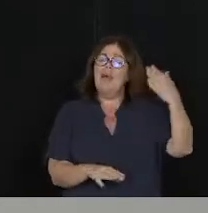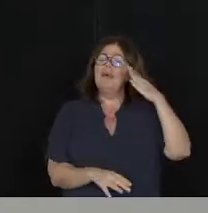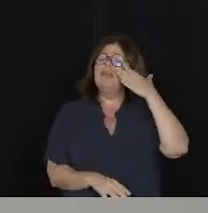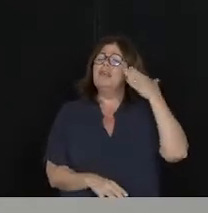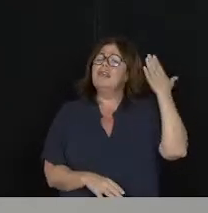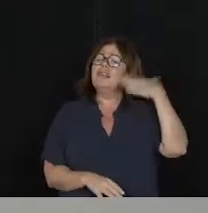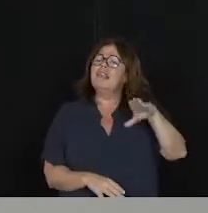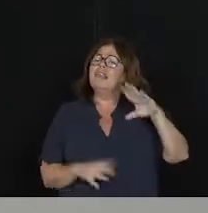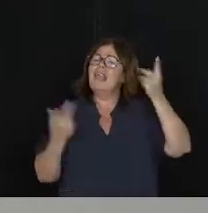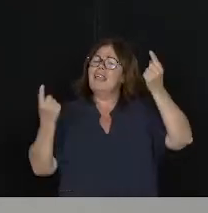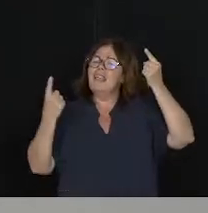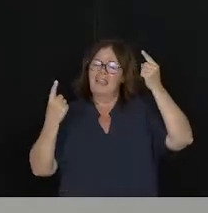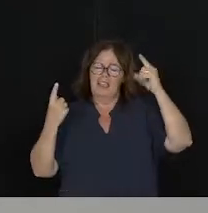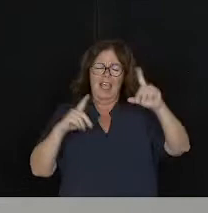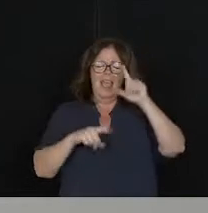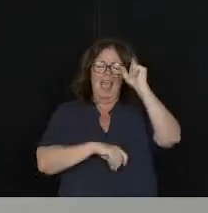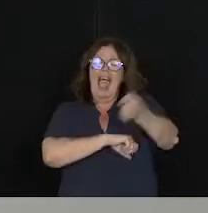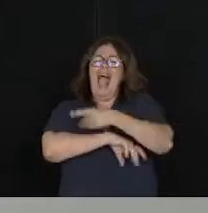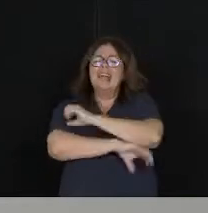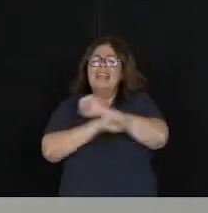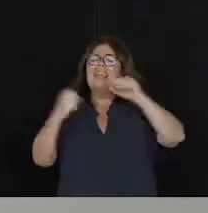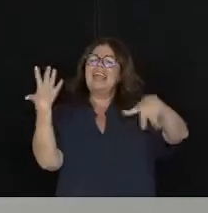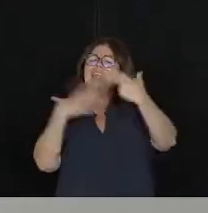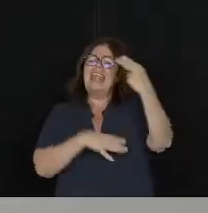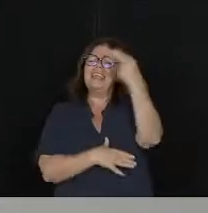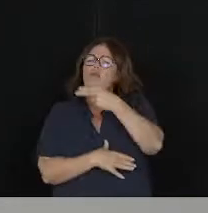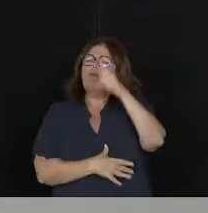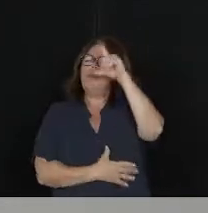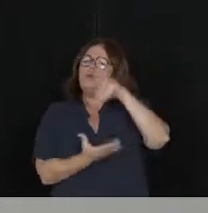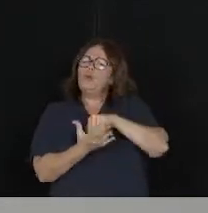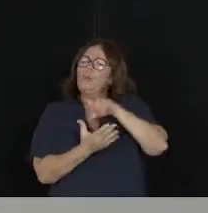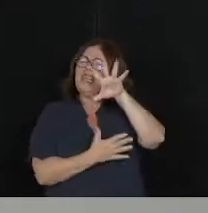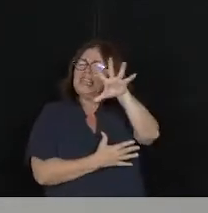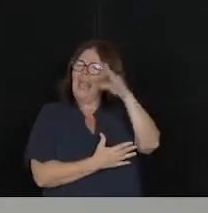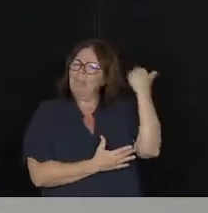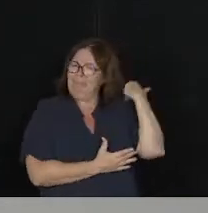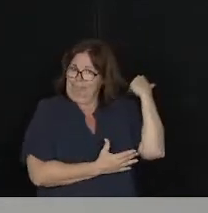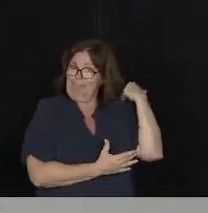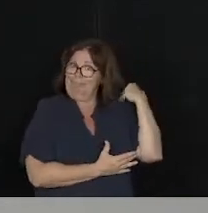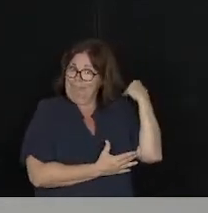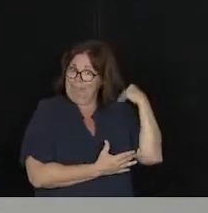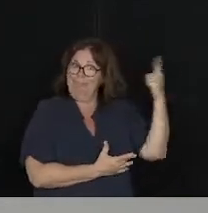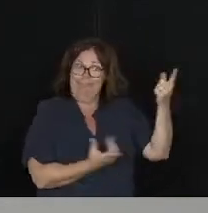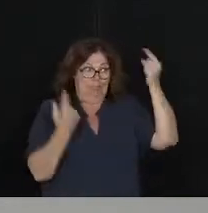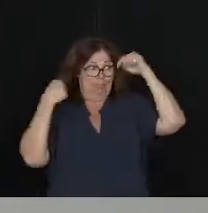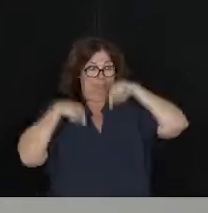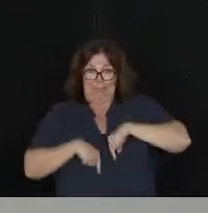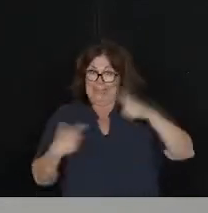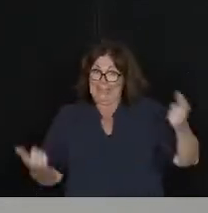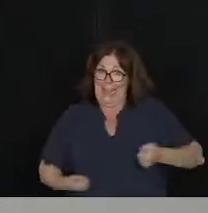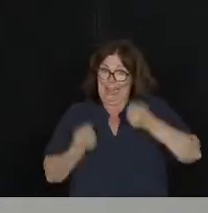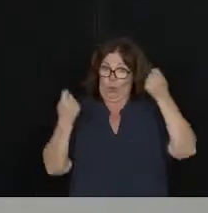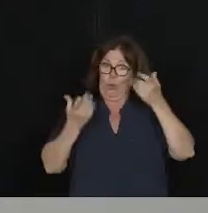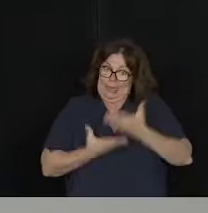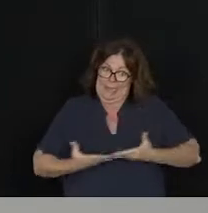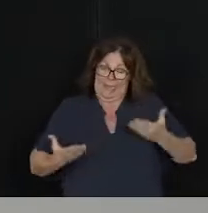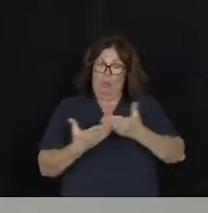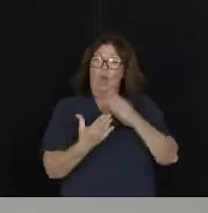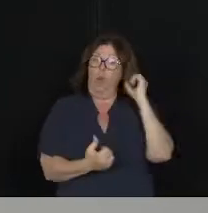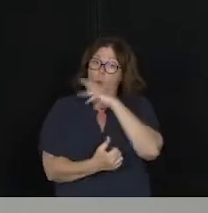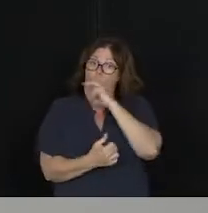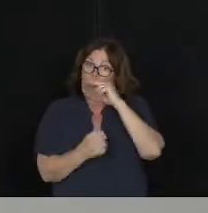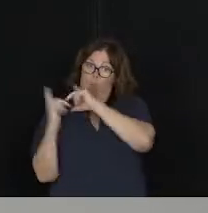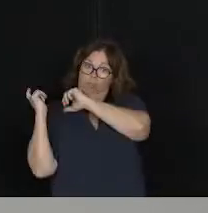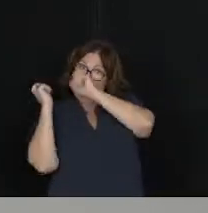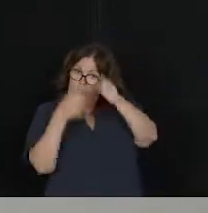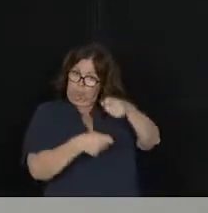des attentats du 13 novembre, rabattus vers la guerre par un grand nombre d'acteurs sociaux. En état d'urgence alors décrété par la présidence de